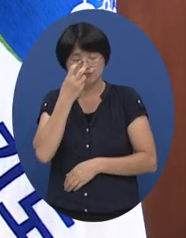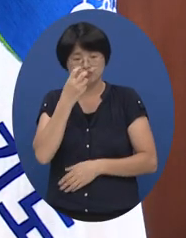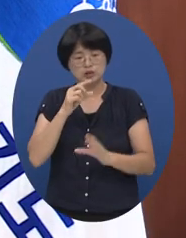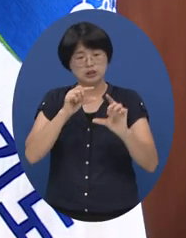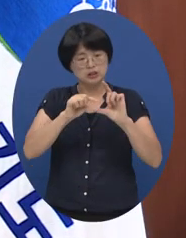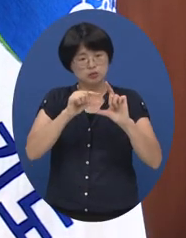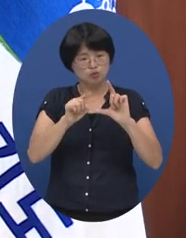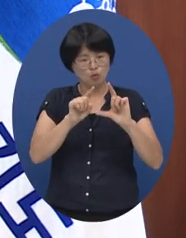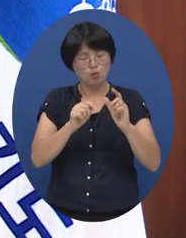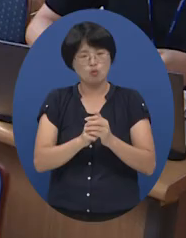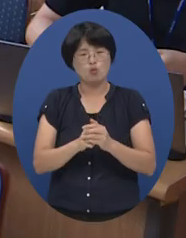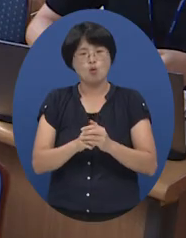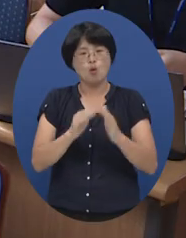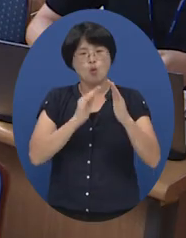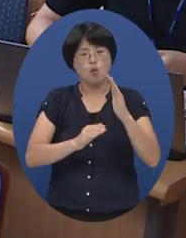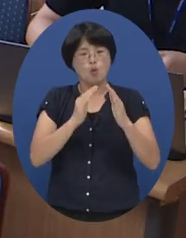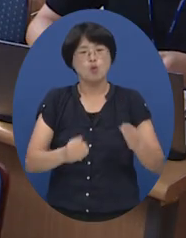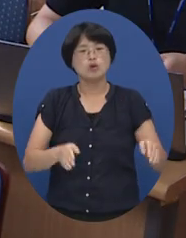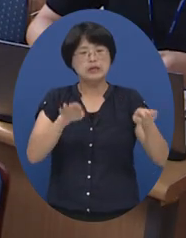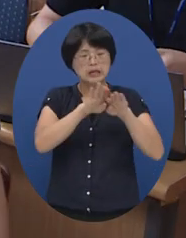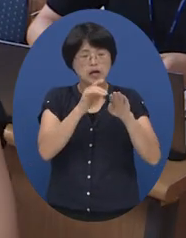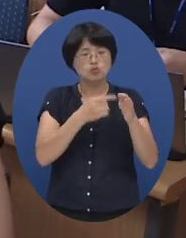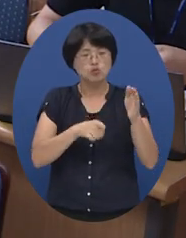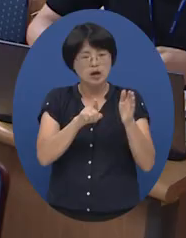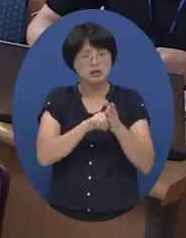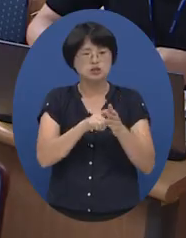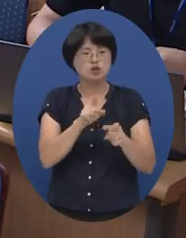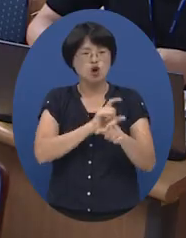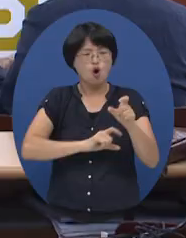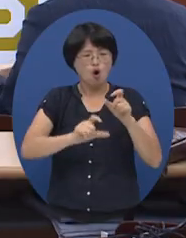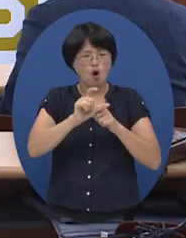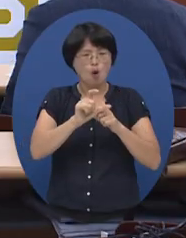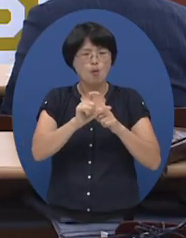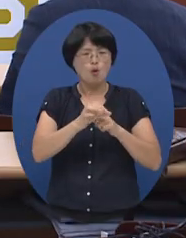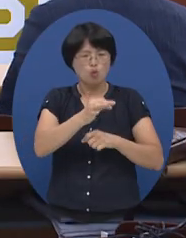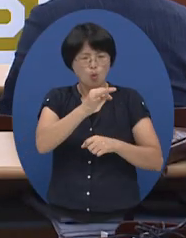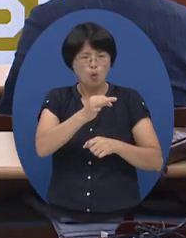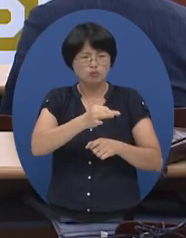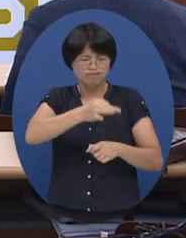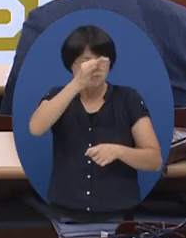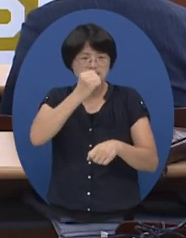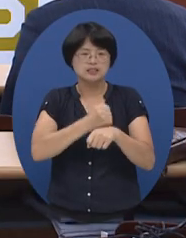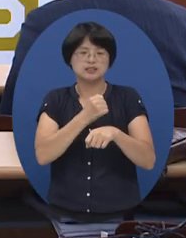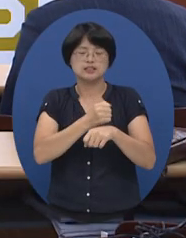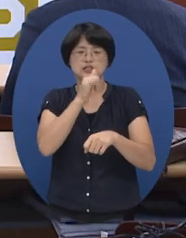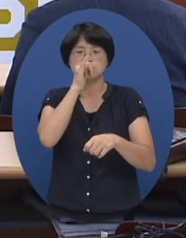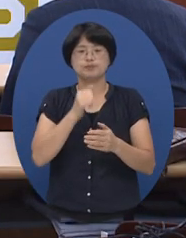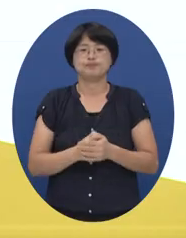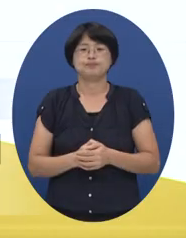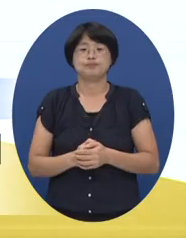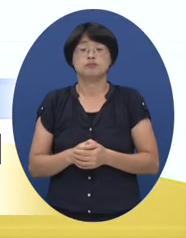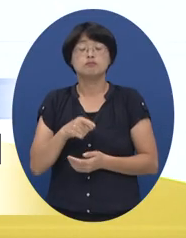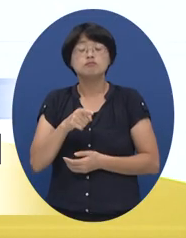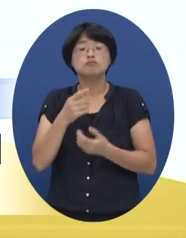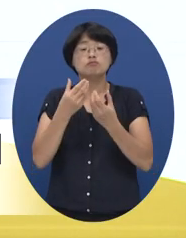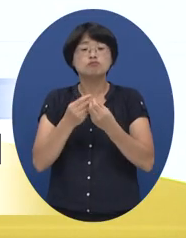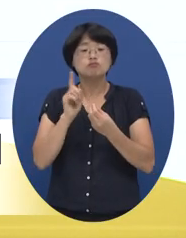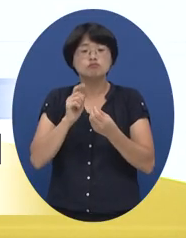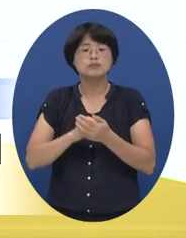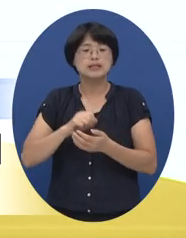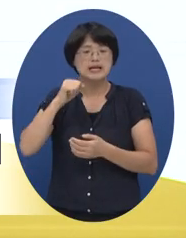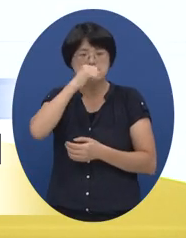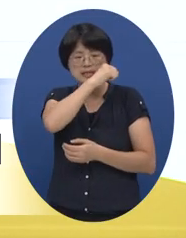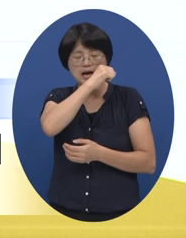물품에서 이렇듯 소위 공공기관을 대상으로 한 바가지 요금이 많았습니다. 예산이 낭비되는 사례를 막기